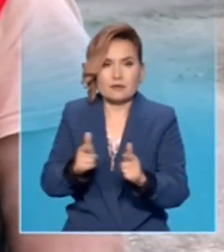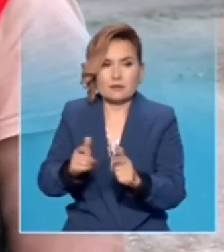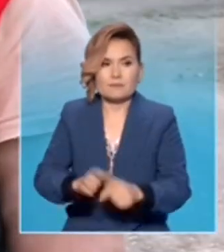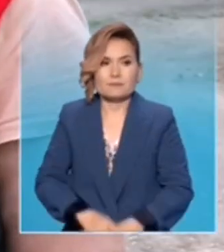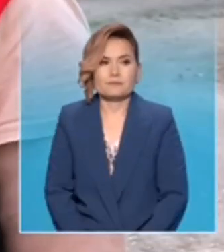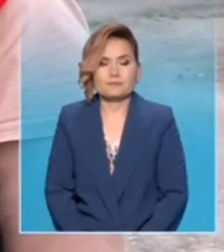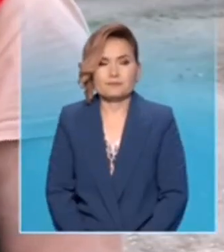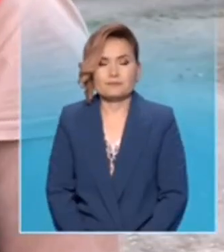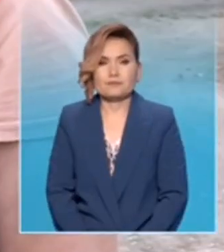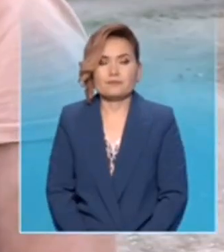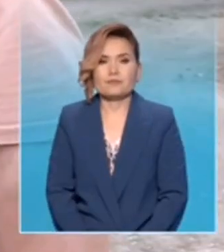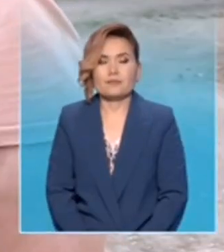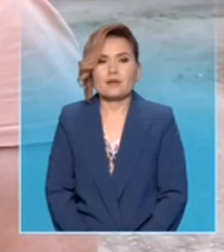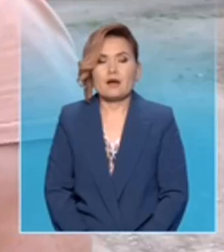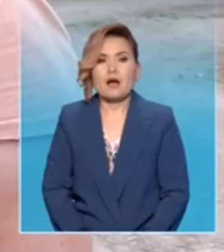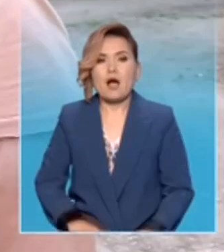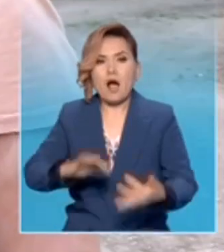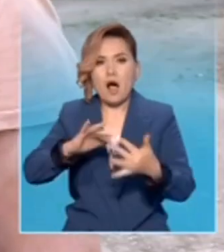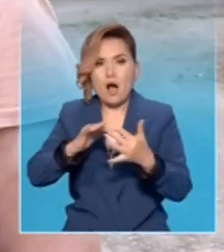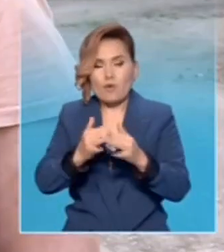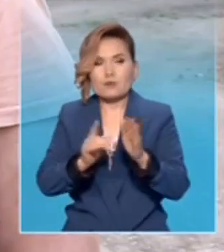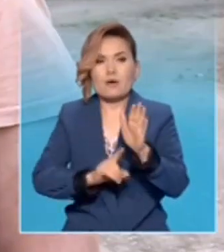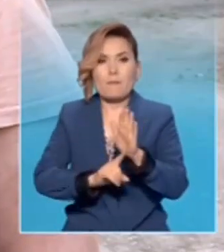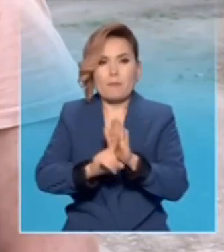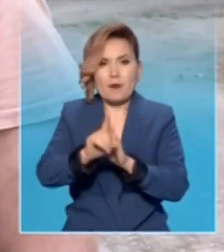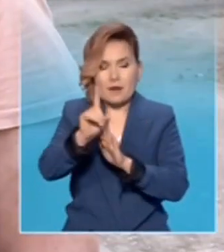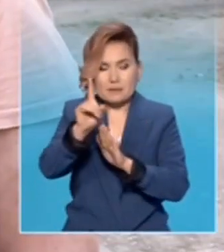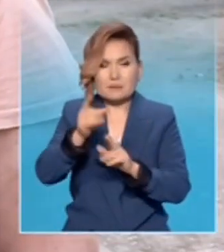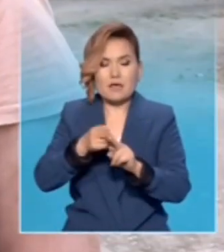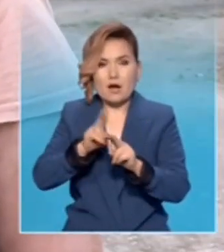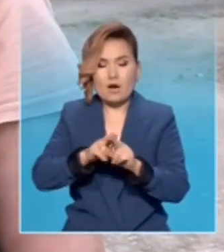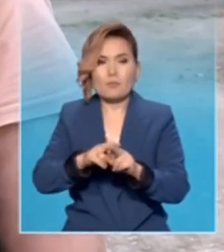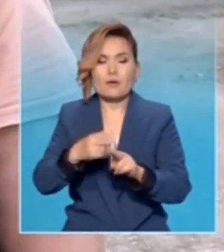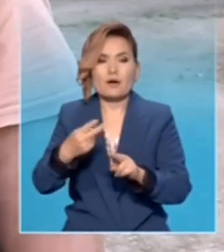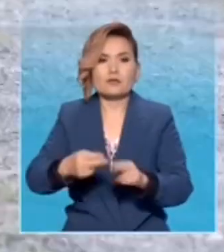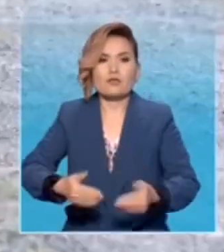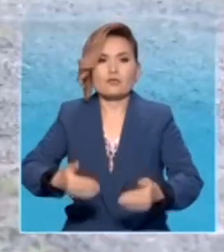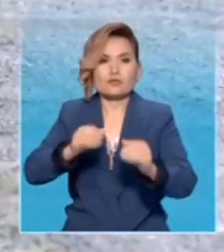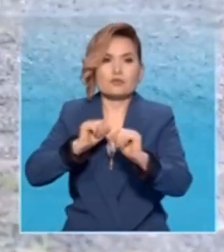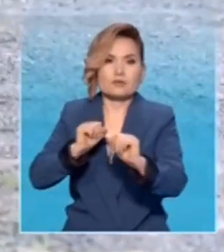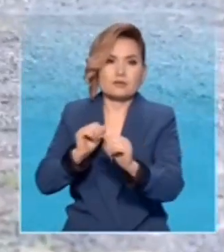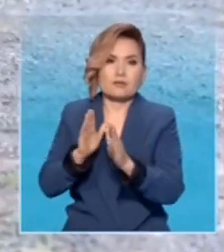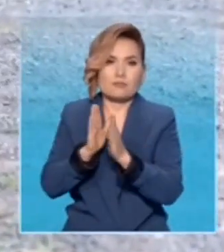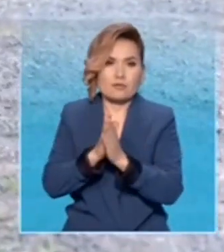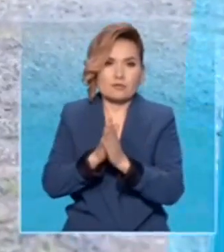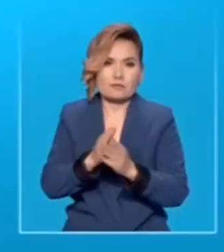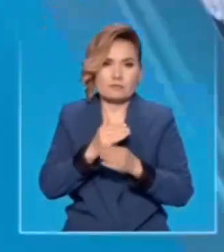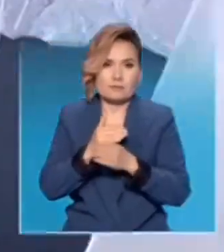Енді мына ауылды мына жағынан бастаса екен дейміз, 16-20 үйлі кеткелі тұр.